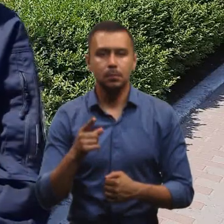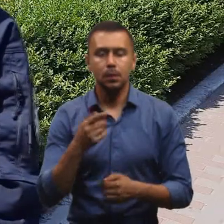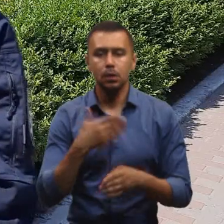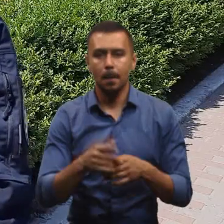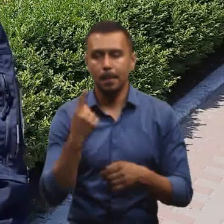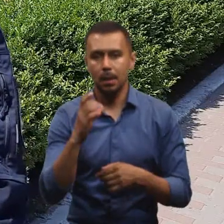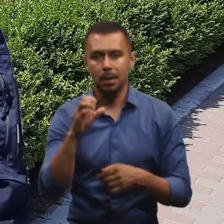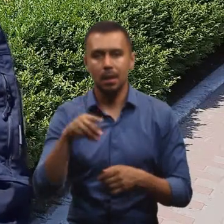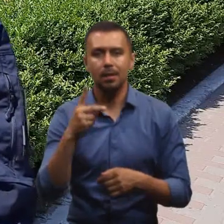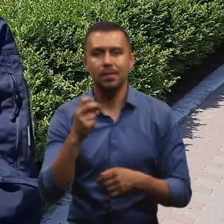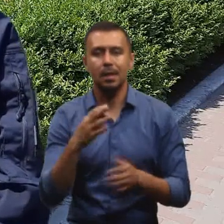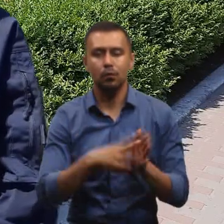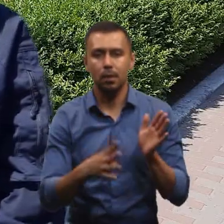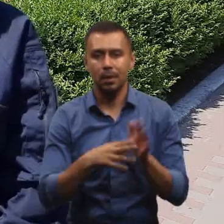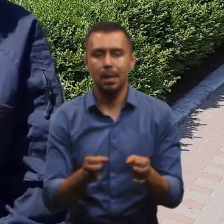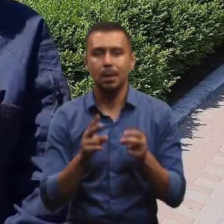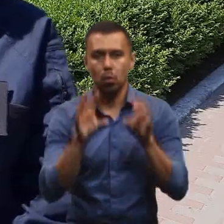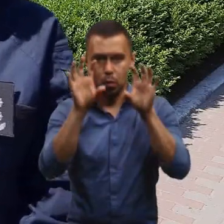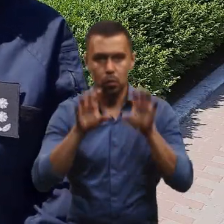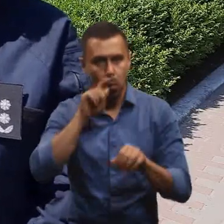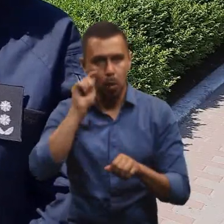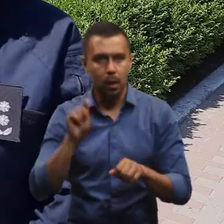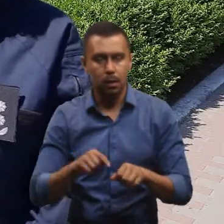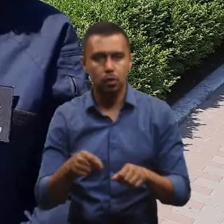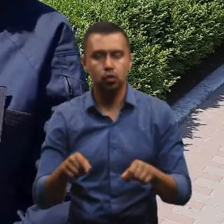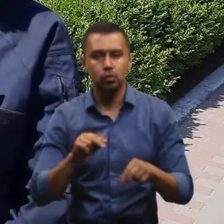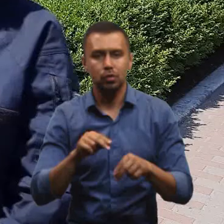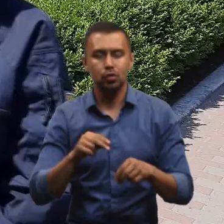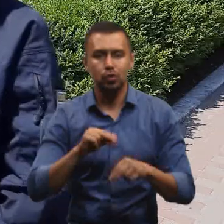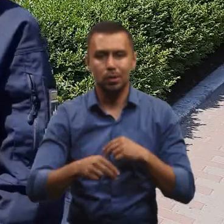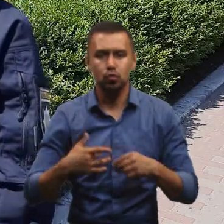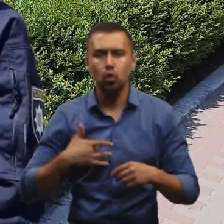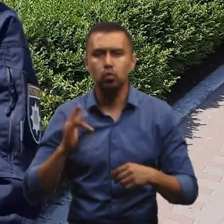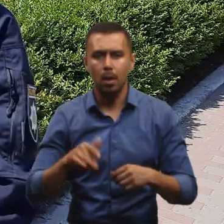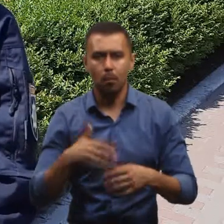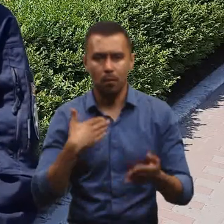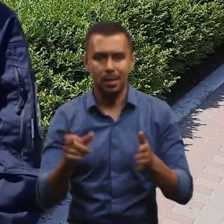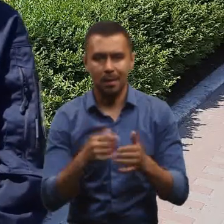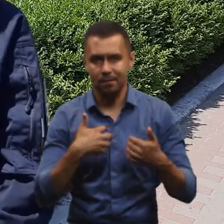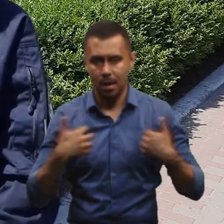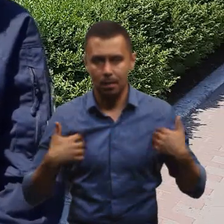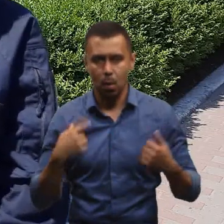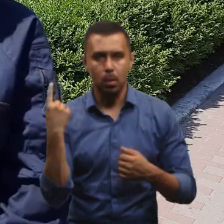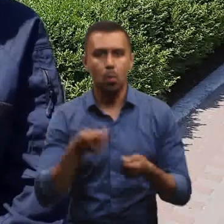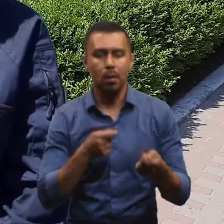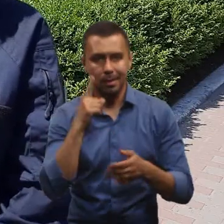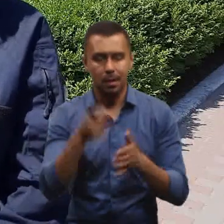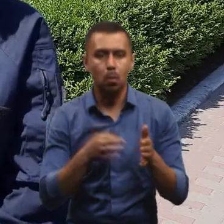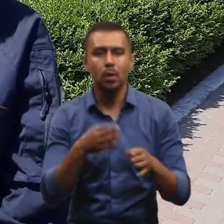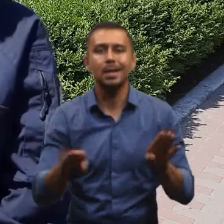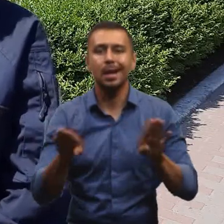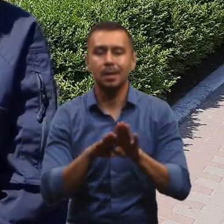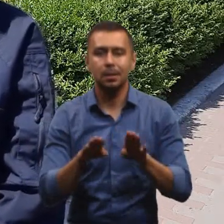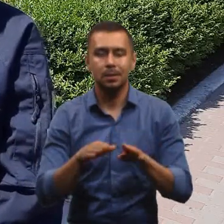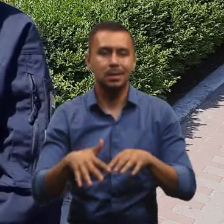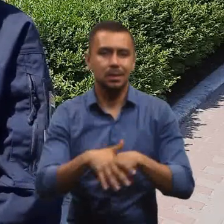статті 299 Кримінального кодексу України через жорстоке поводження з тваринами, обласне управління дізналося про закриття із